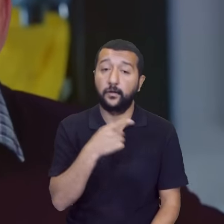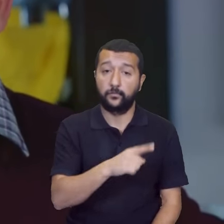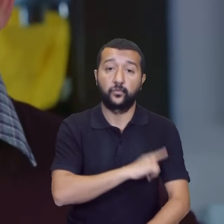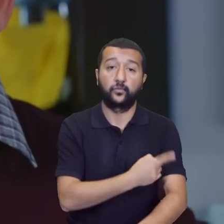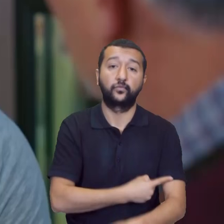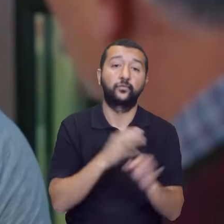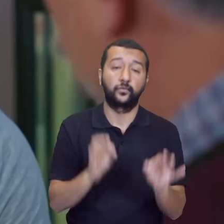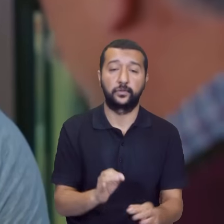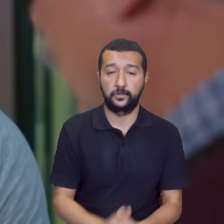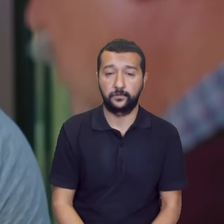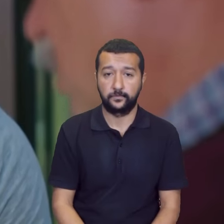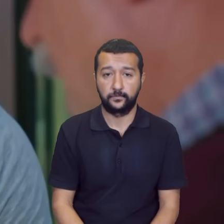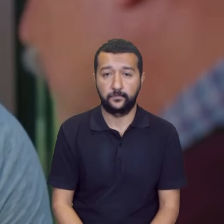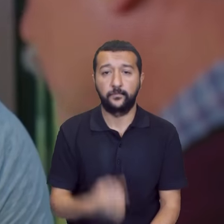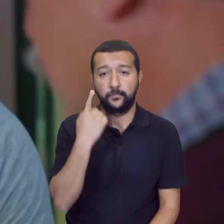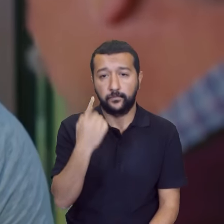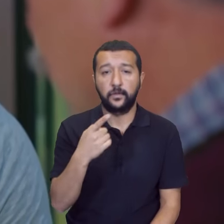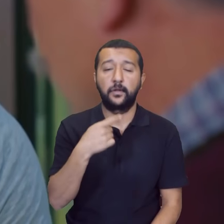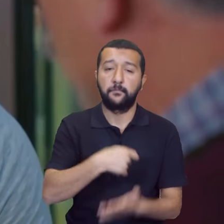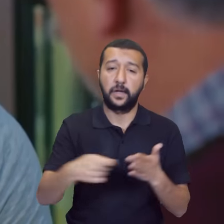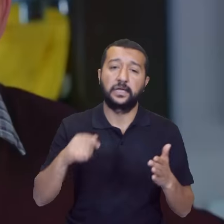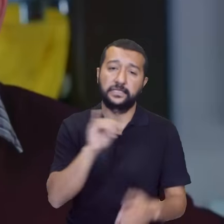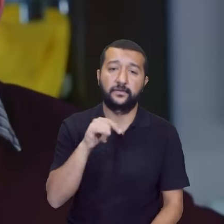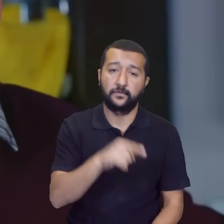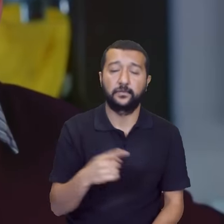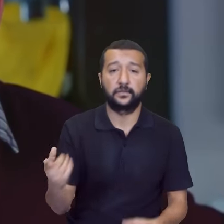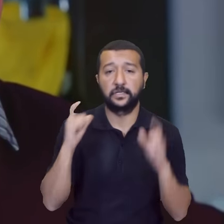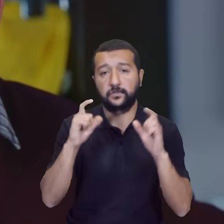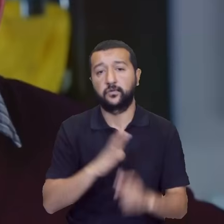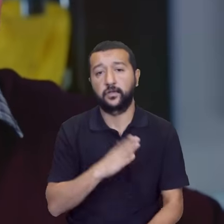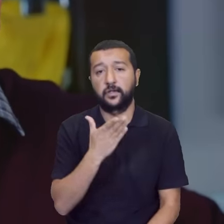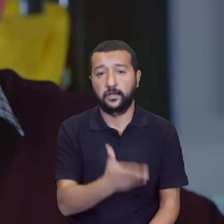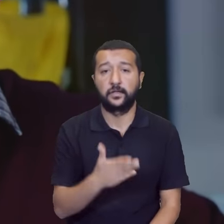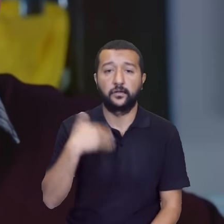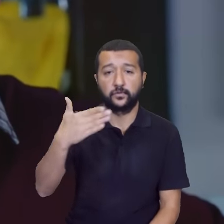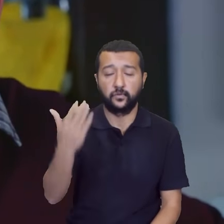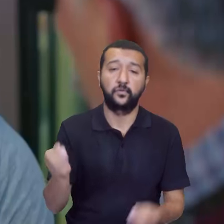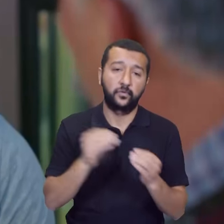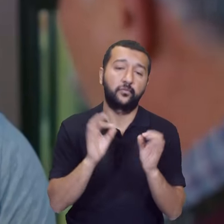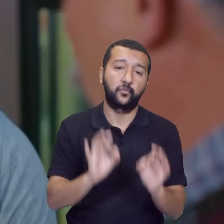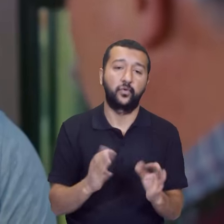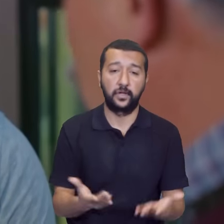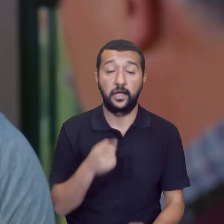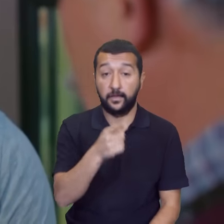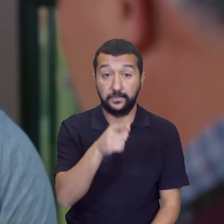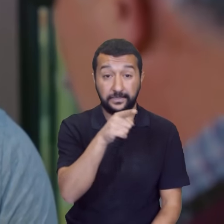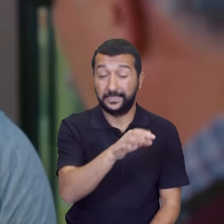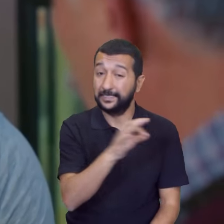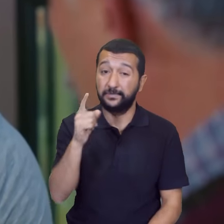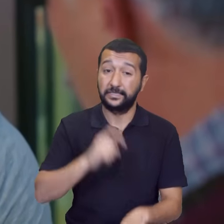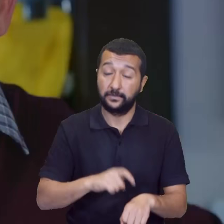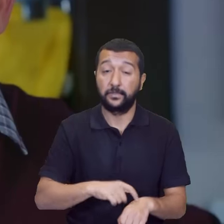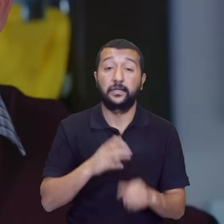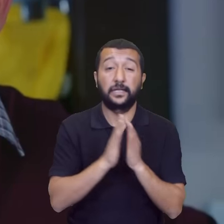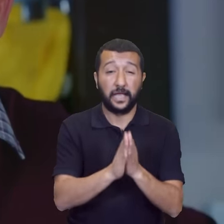ama gücüm bu kadar. Bir kuru maaş, üstüne de bir sigorta, ileri tutarı bu. Ama sana hiçbir